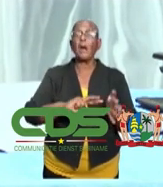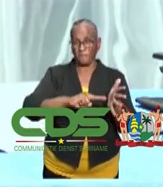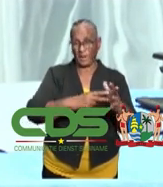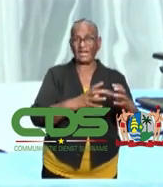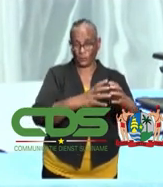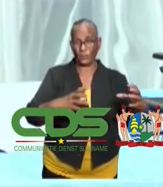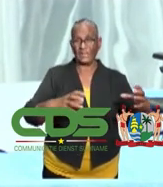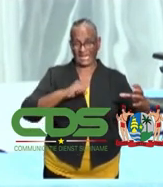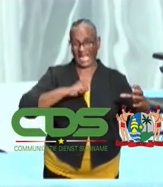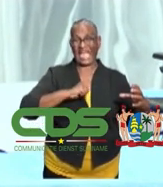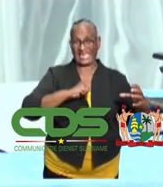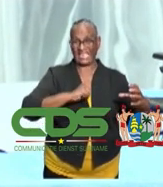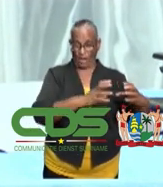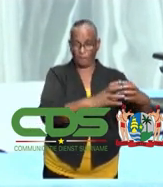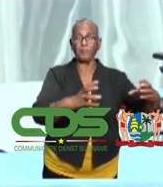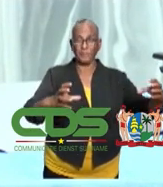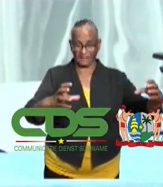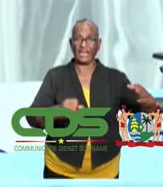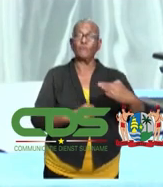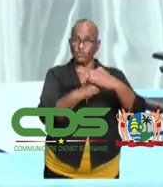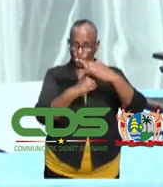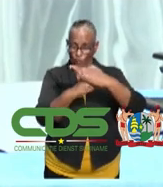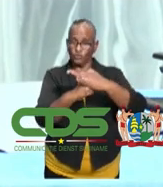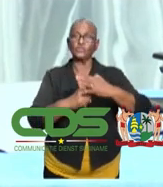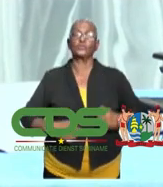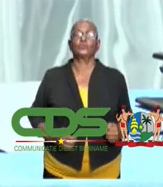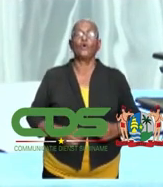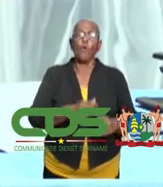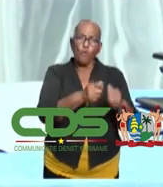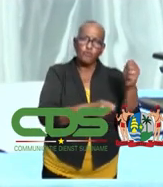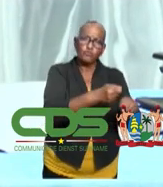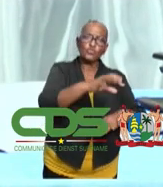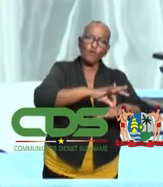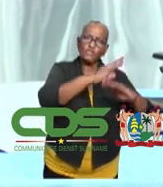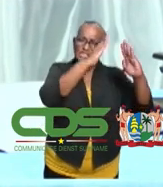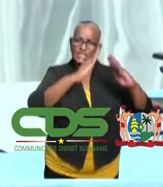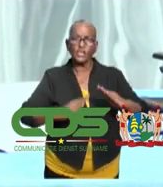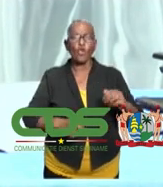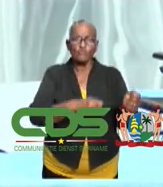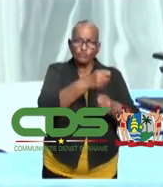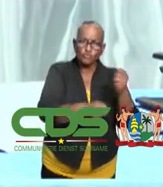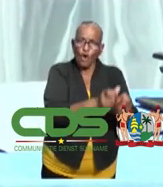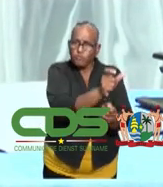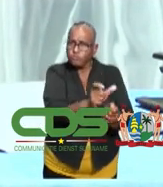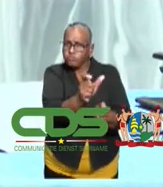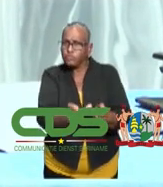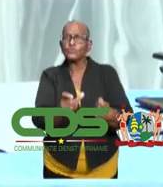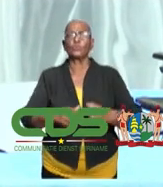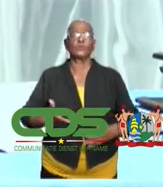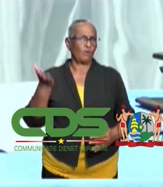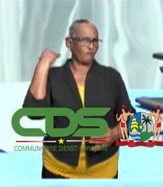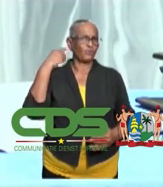vastgesteld worden. We hebben nog een studiefonds voor verpleging en verzorging in Suriname. Dat hebben we bekendgemaakt op de dag van de